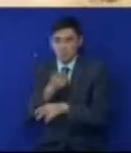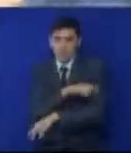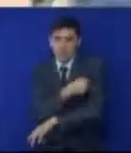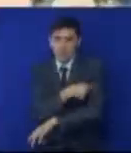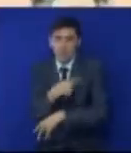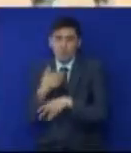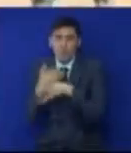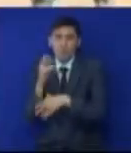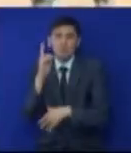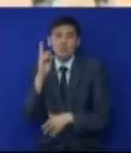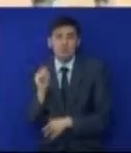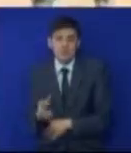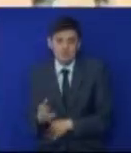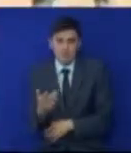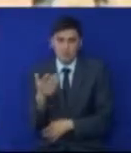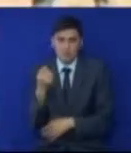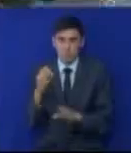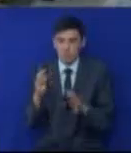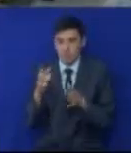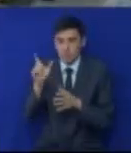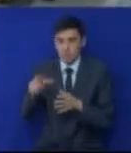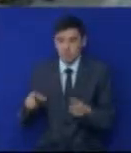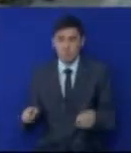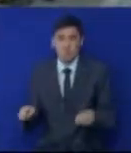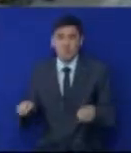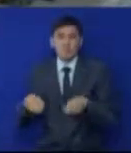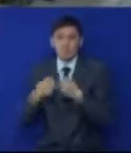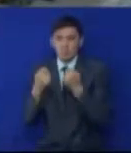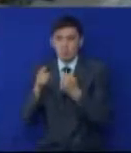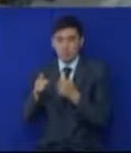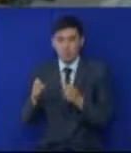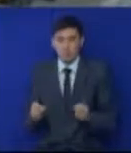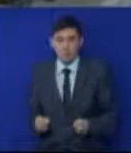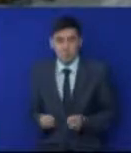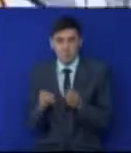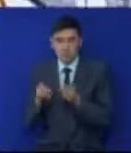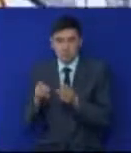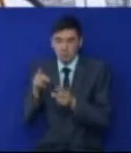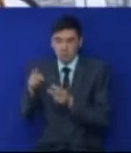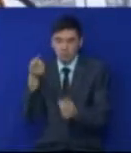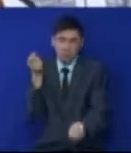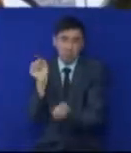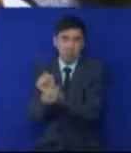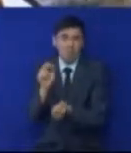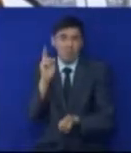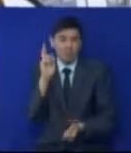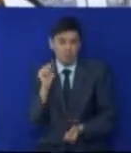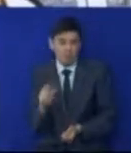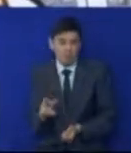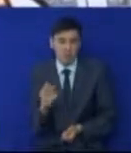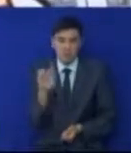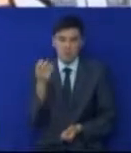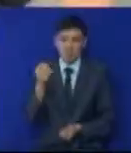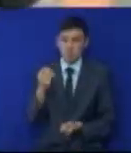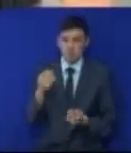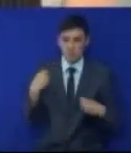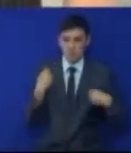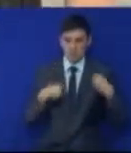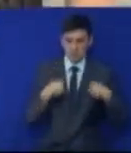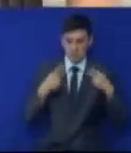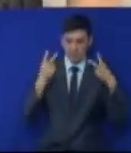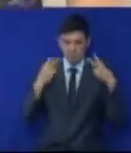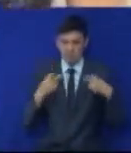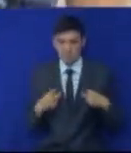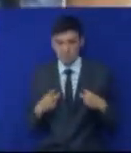қылмыскерлерді залалсыздандырып, қолдарына кісен салу сынды әдістерді көрсетеді. Сондай-ақ киімдері мен жабдықтарды тексереді. Оған кісен,